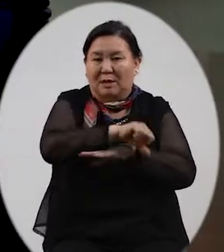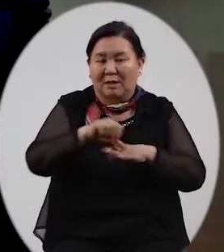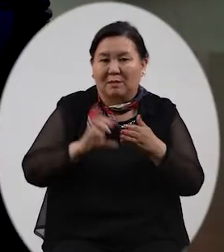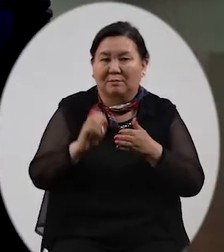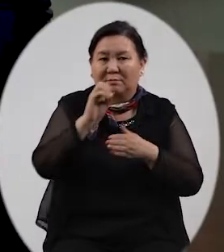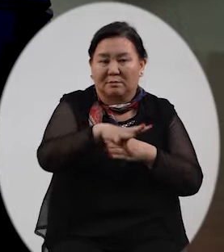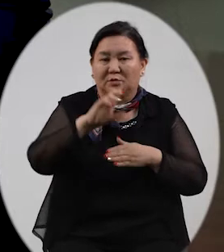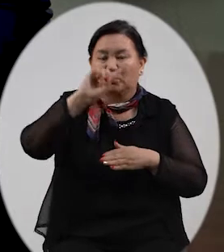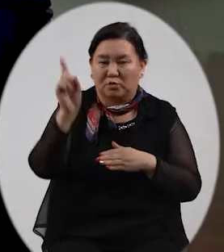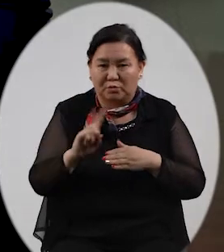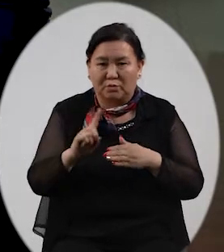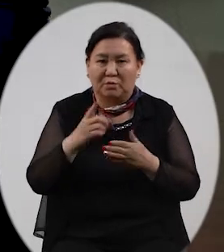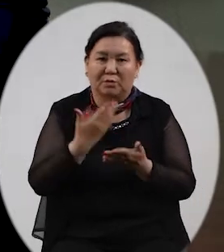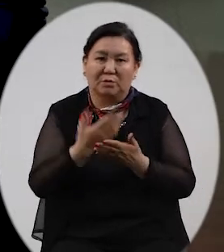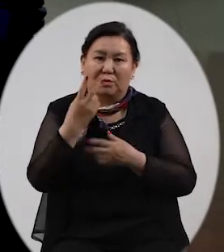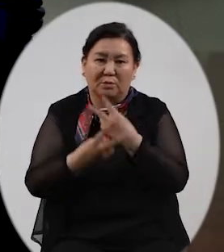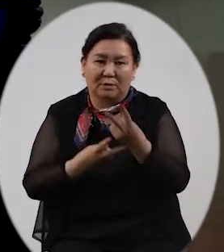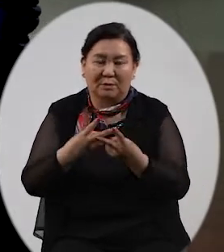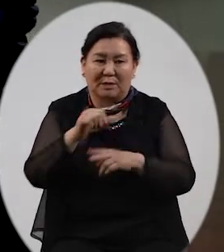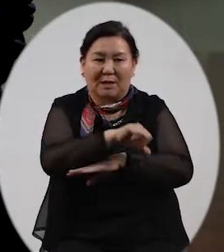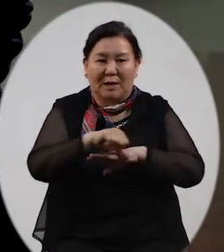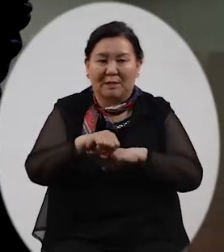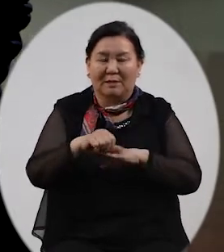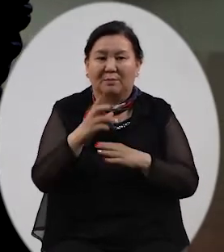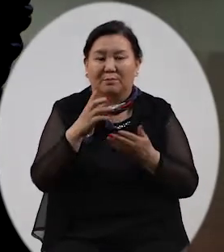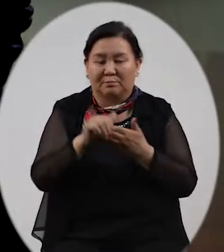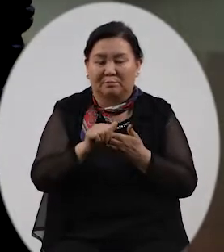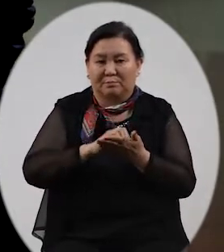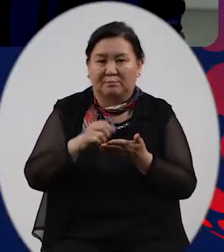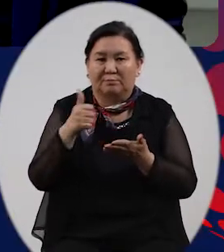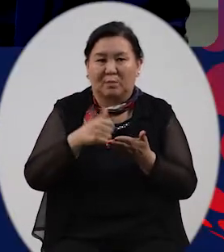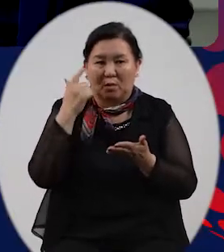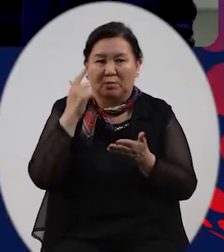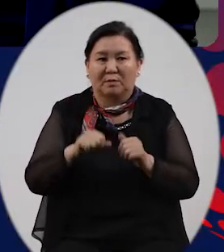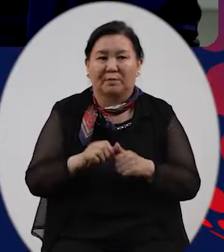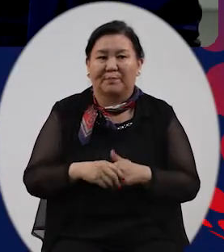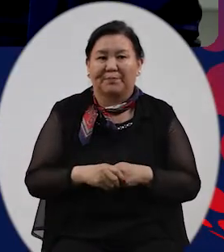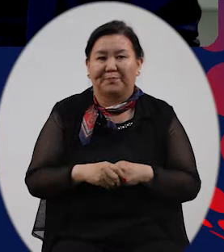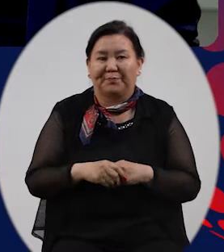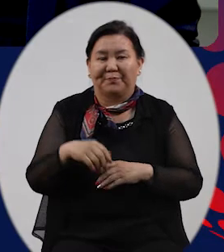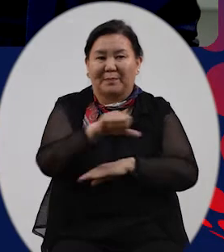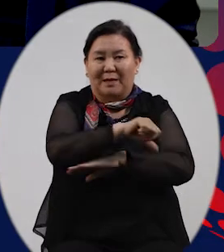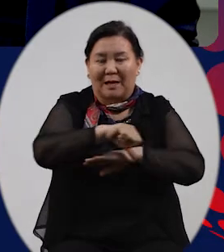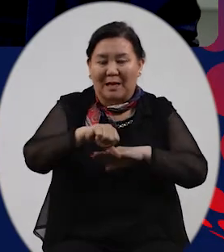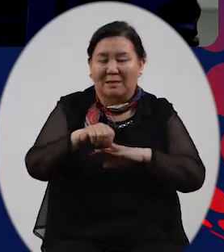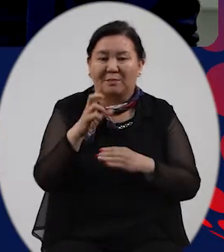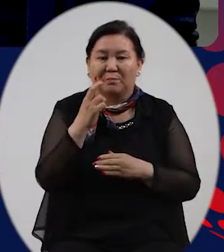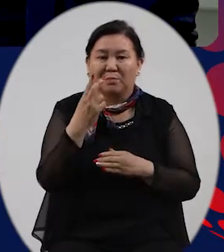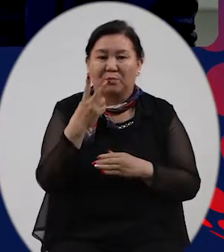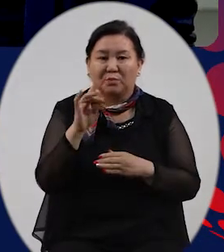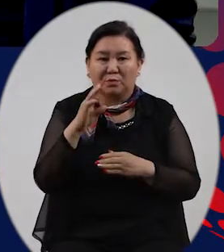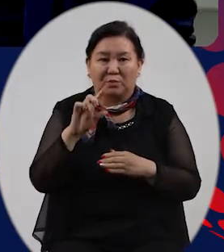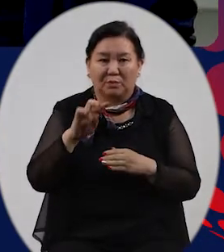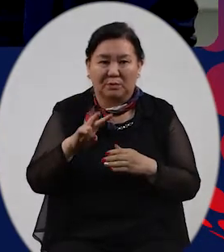нэвтрхийг зөвшөөрөх эдгээр үйл ажиллагааг бол гайлын бүрдүүлэлт гэж бид нэр ойлгож болно. За нөгөө талаасаа бол гайлын бүрдүүлэлтийг